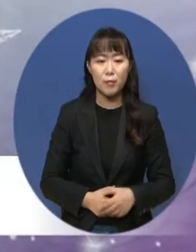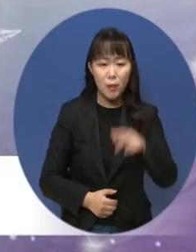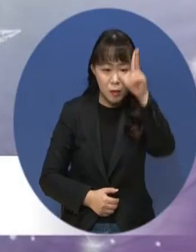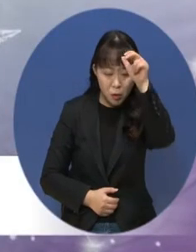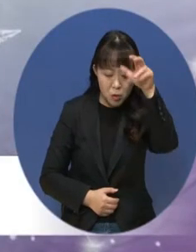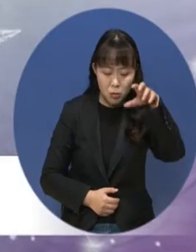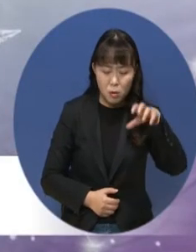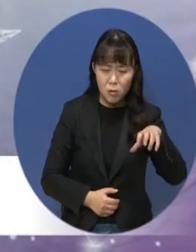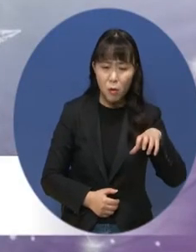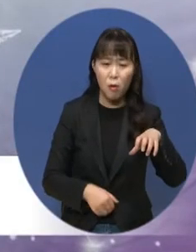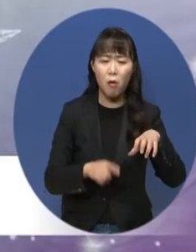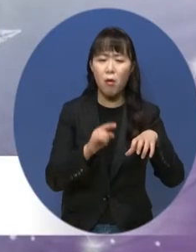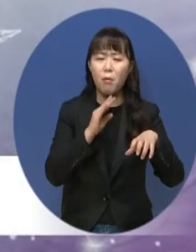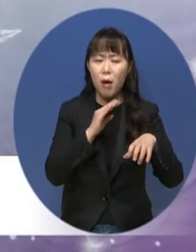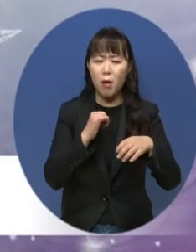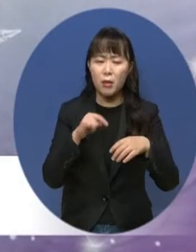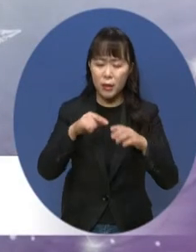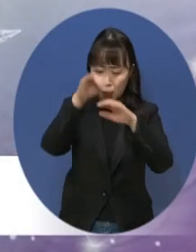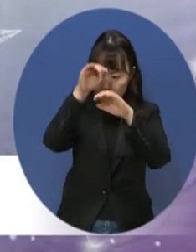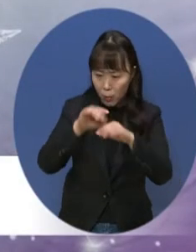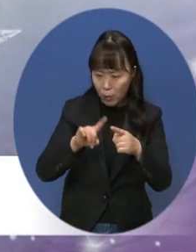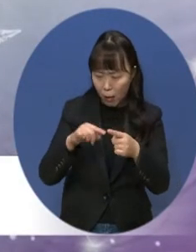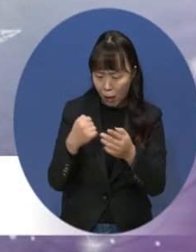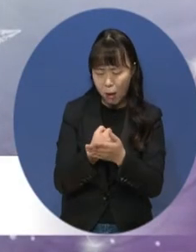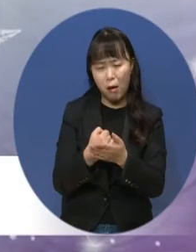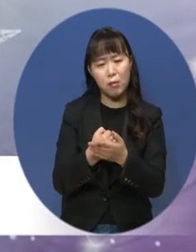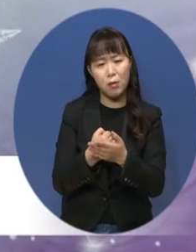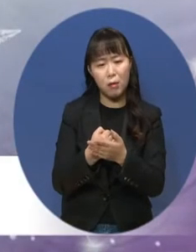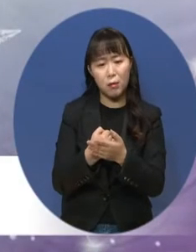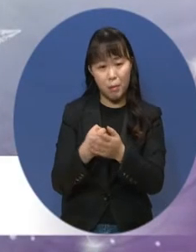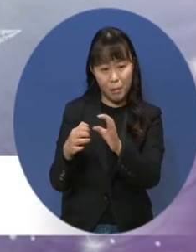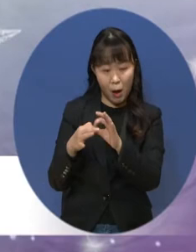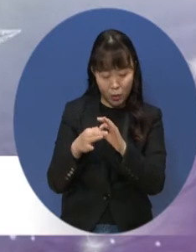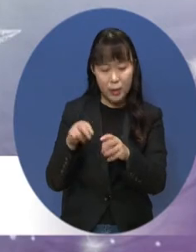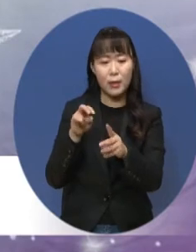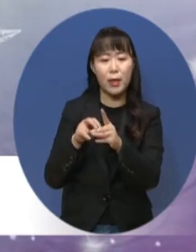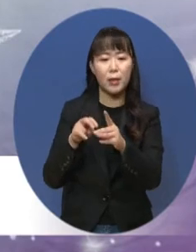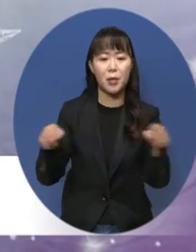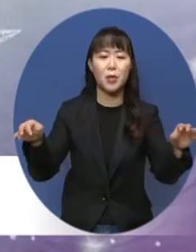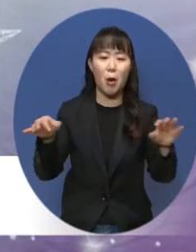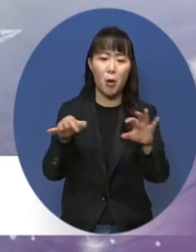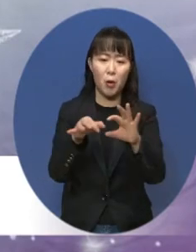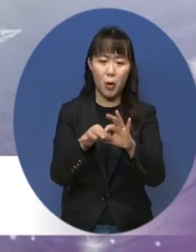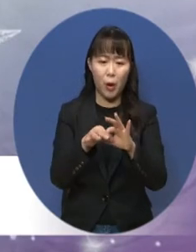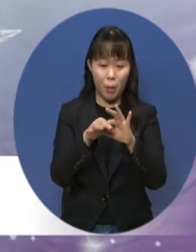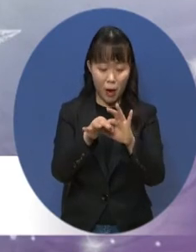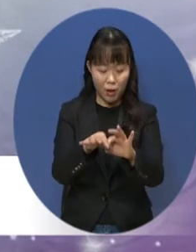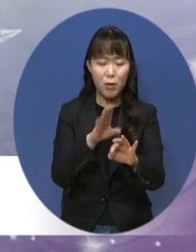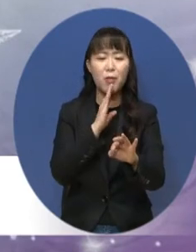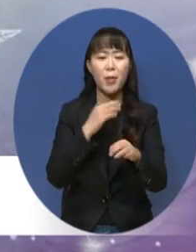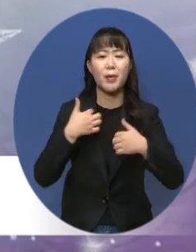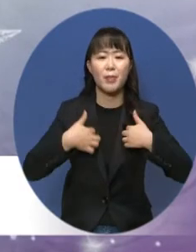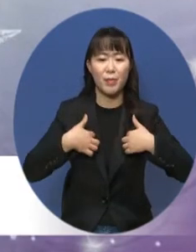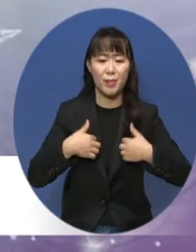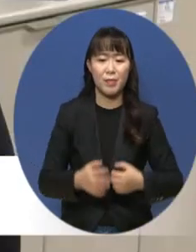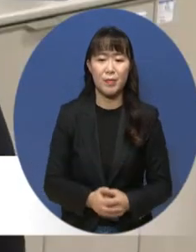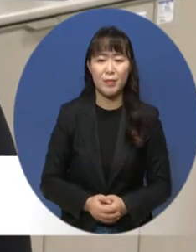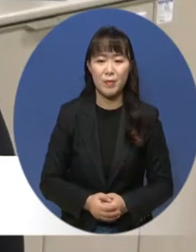경찰서에서 안타까운 사연이 있다는 연락을 받고 센터에 연결고리를 해주게 되어 너무